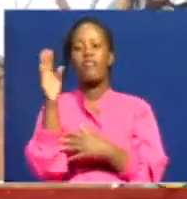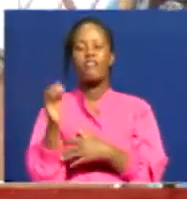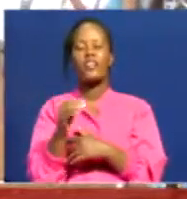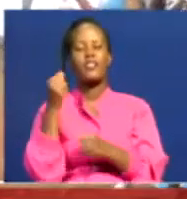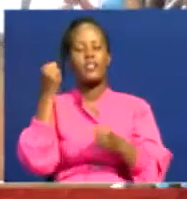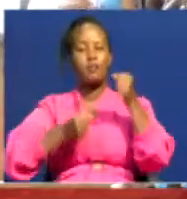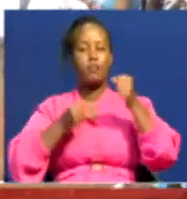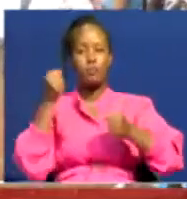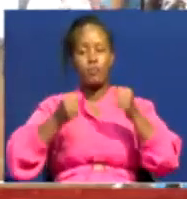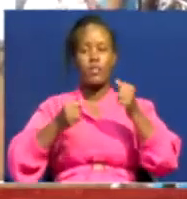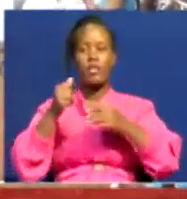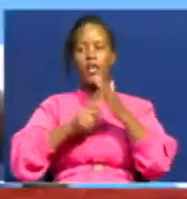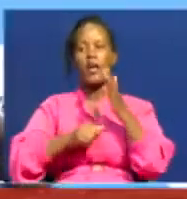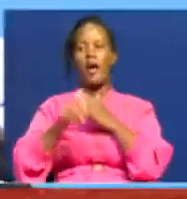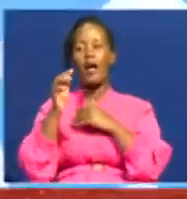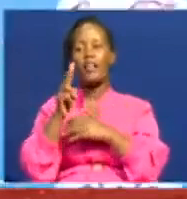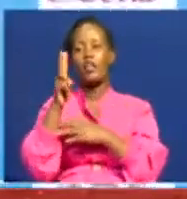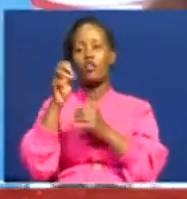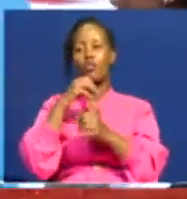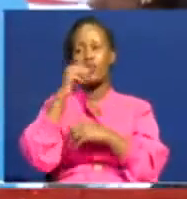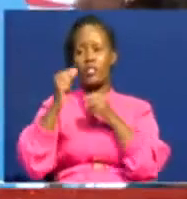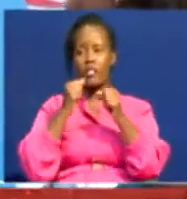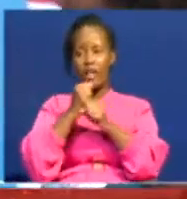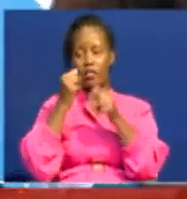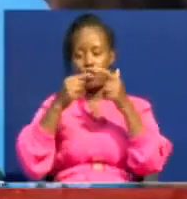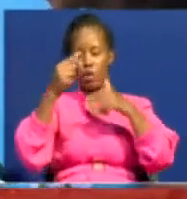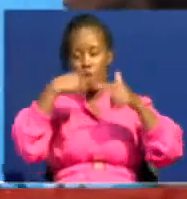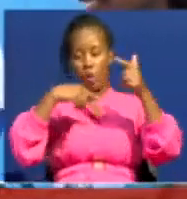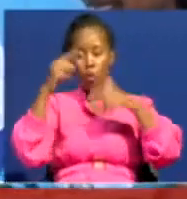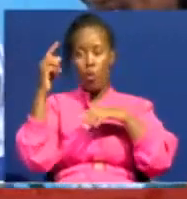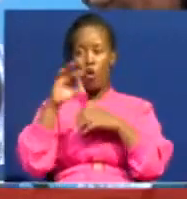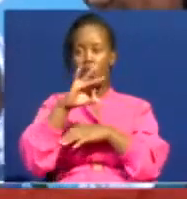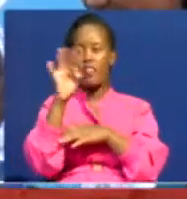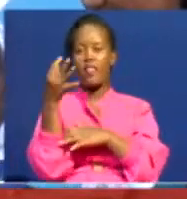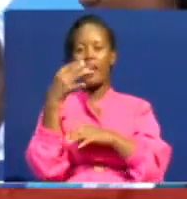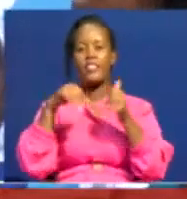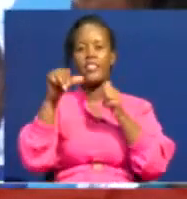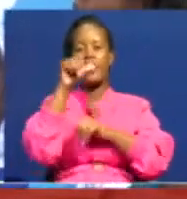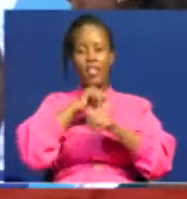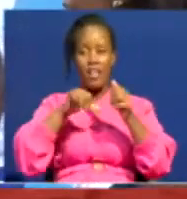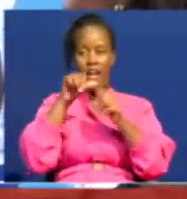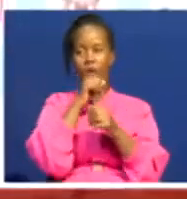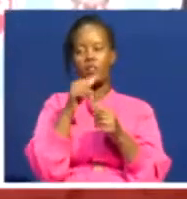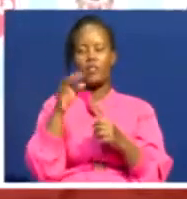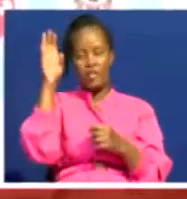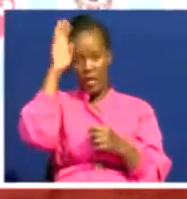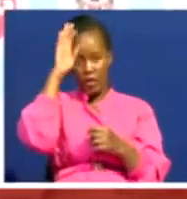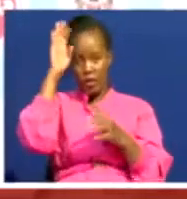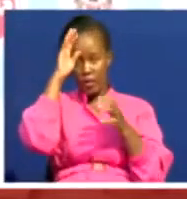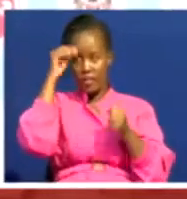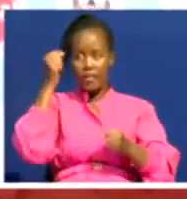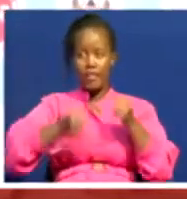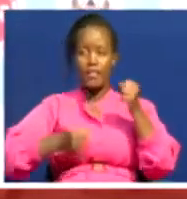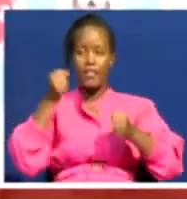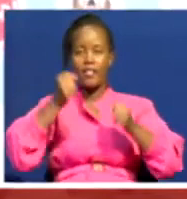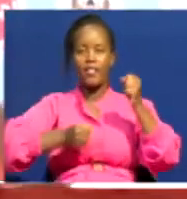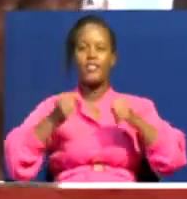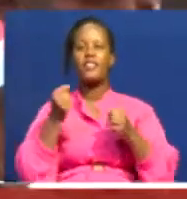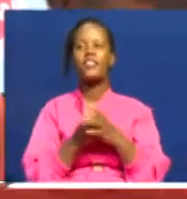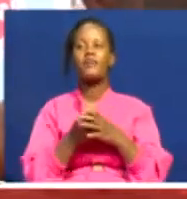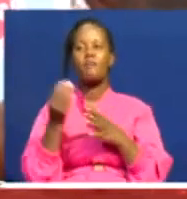20 Makile Tanyango walishinda makala ya tatu ya mbio za nyikani za Sirkwa Classic huko Eldoret. Last year was just another